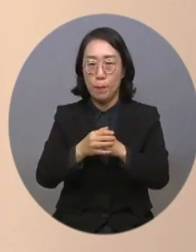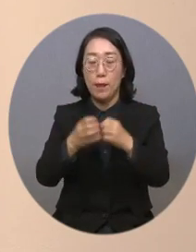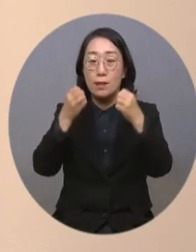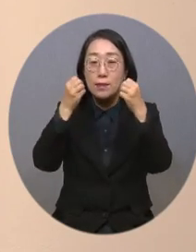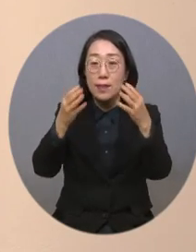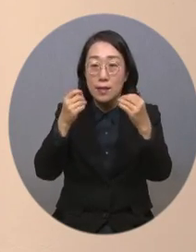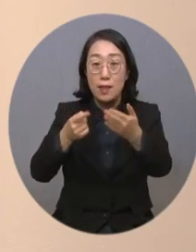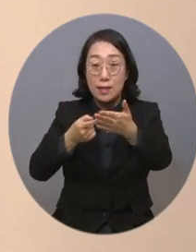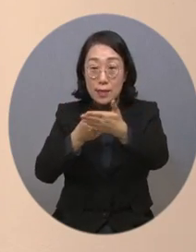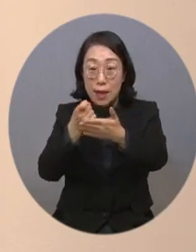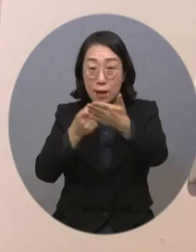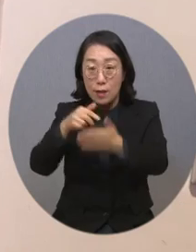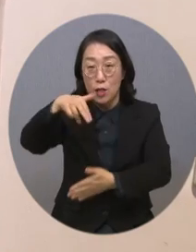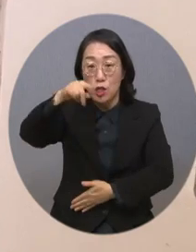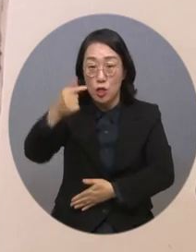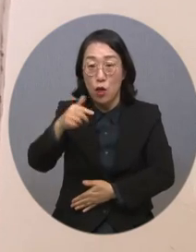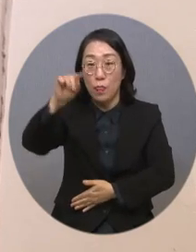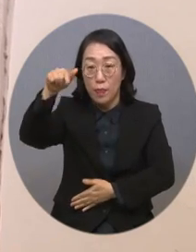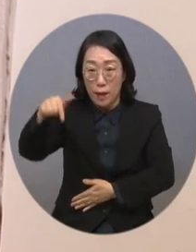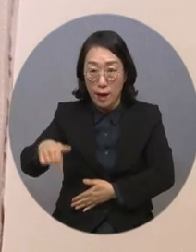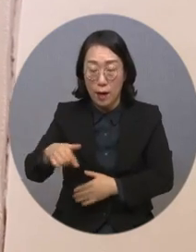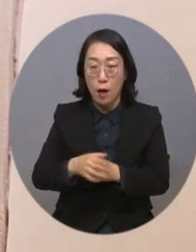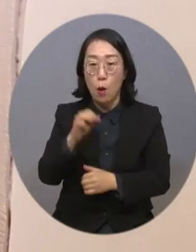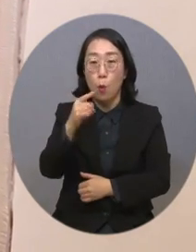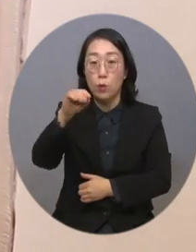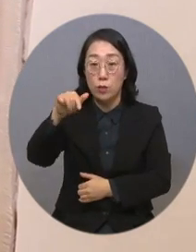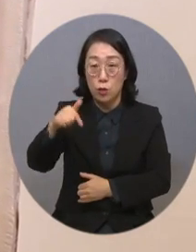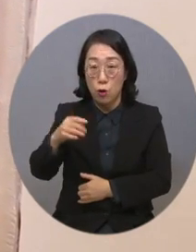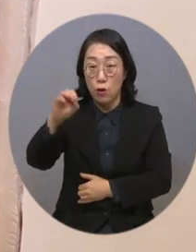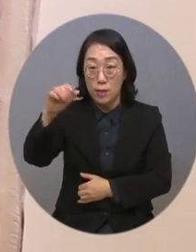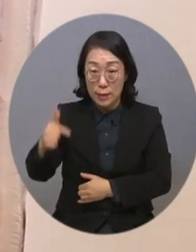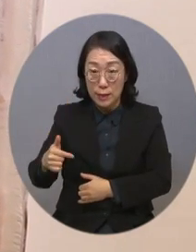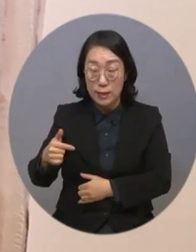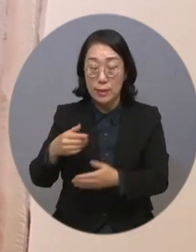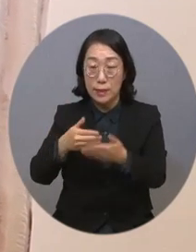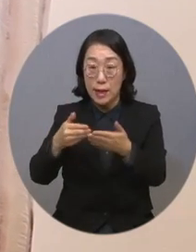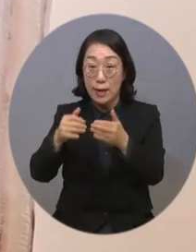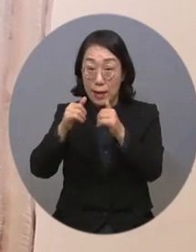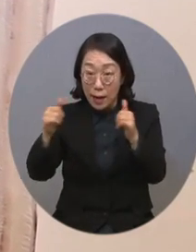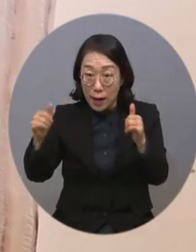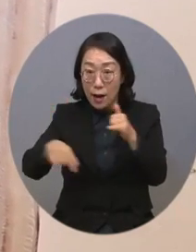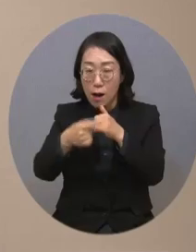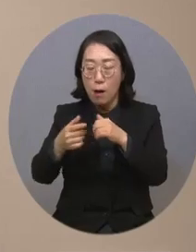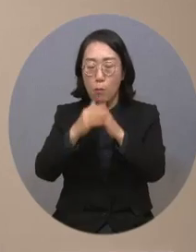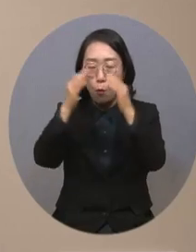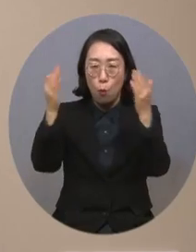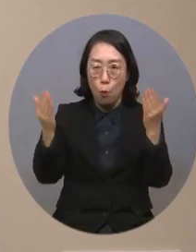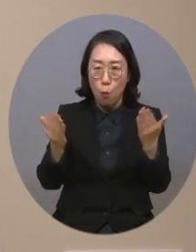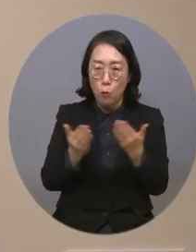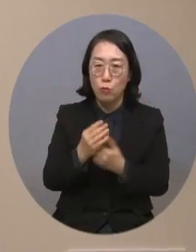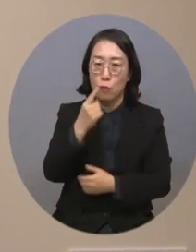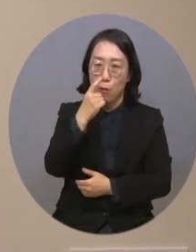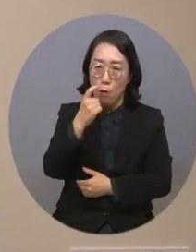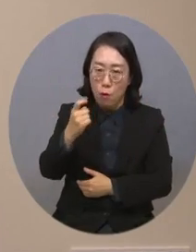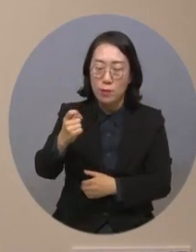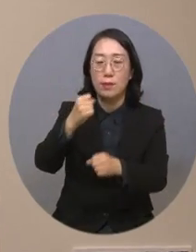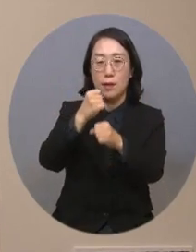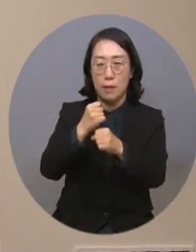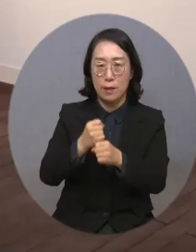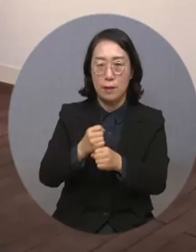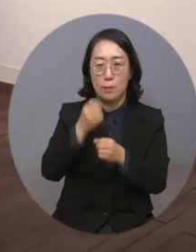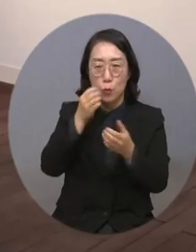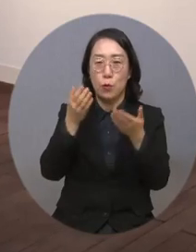예술 전각은 모전 오정근 작가의 손길을 거쳐 그 속에서 절개와 정취를 전해주고 있습니다.